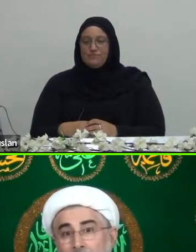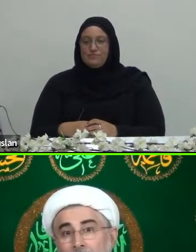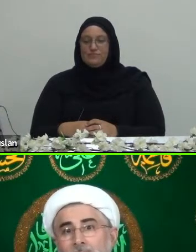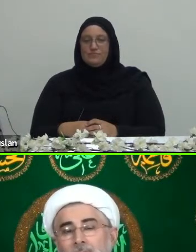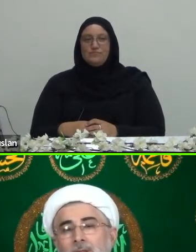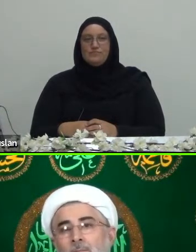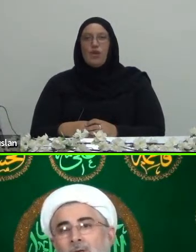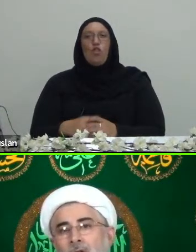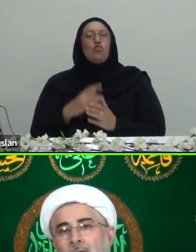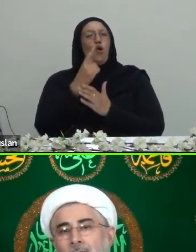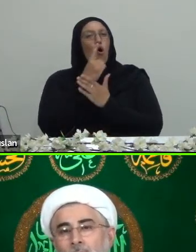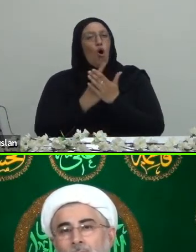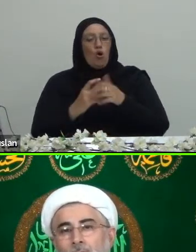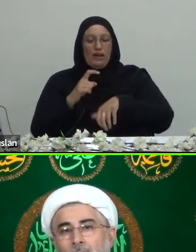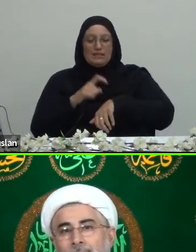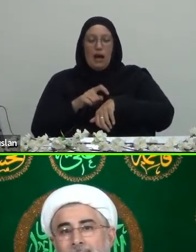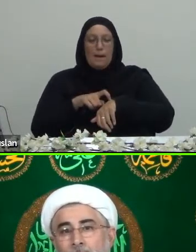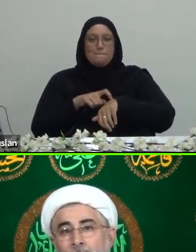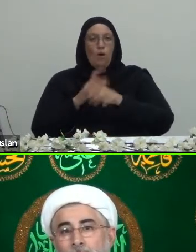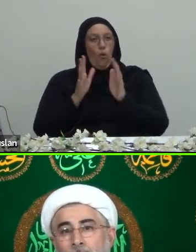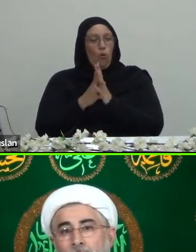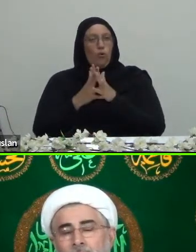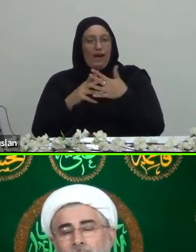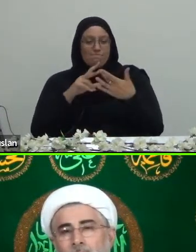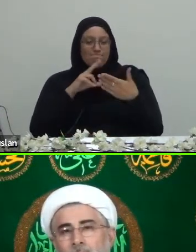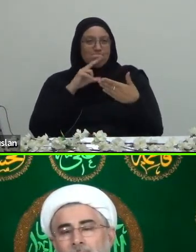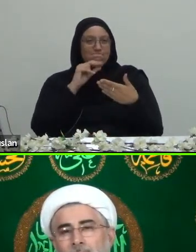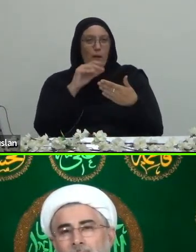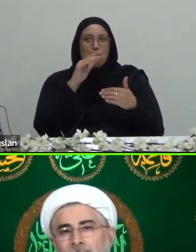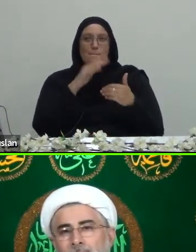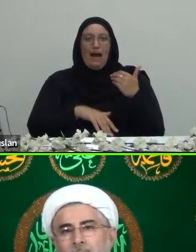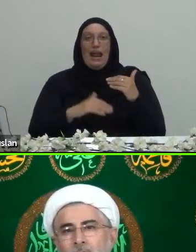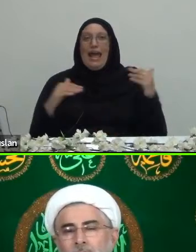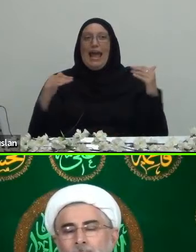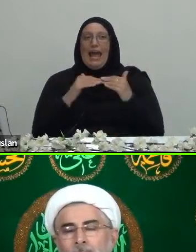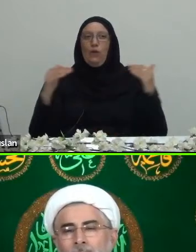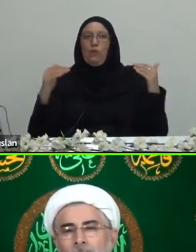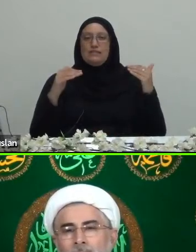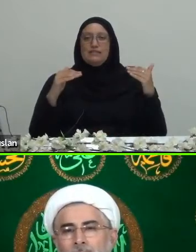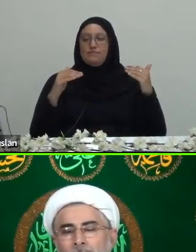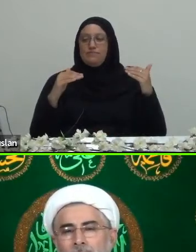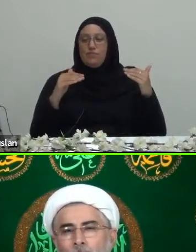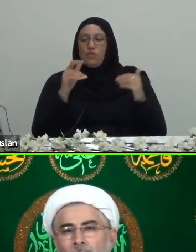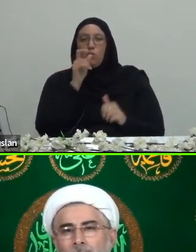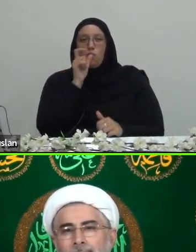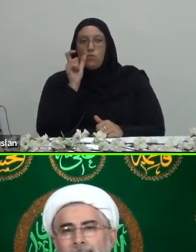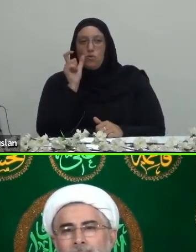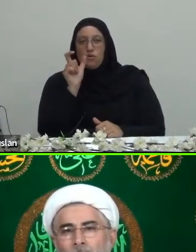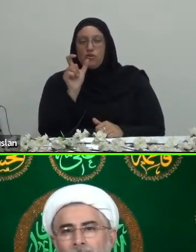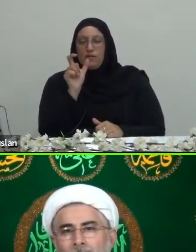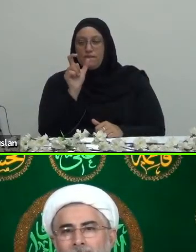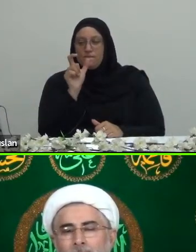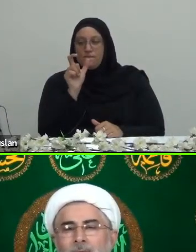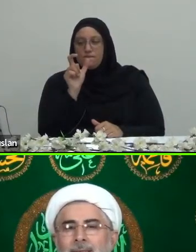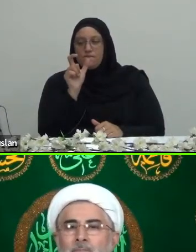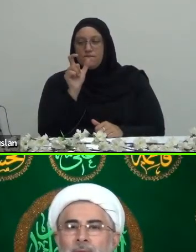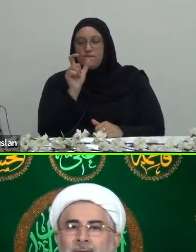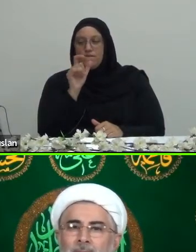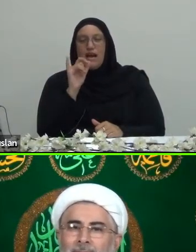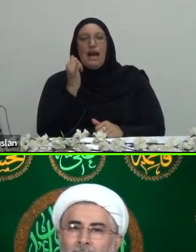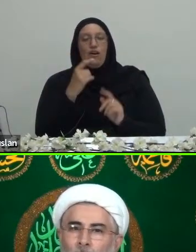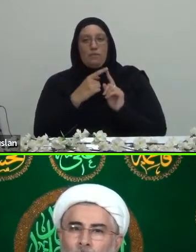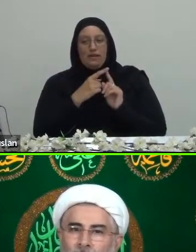is explicitly mentioned in the Quran as the main reference for that is this term, للوالدين